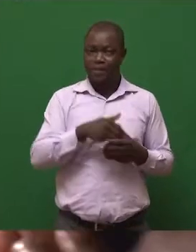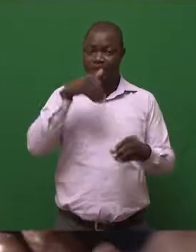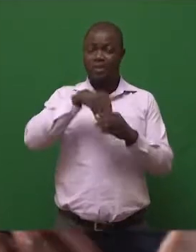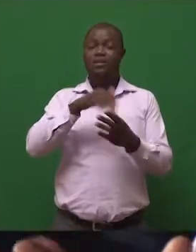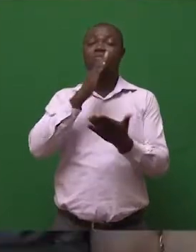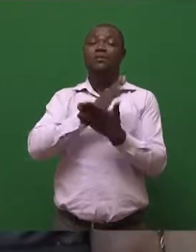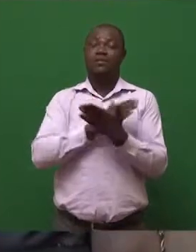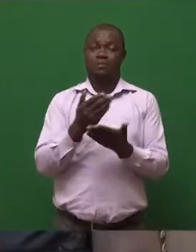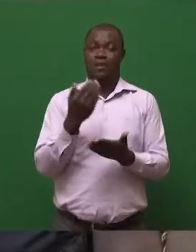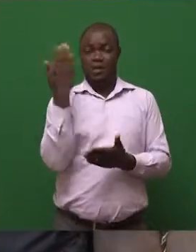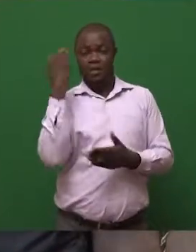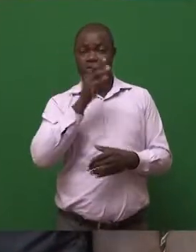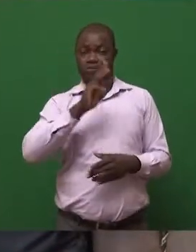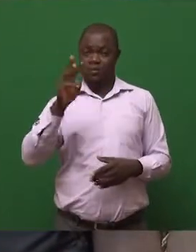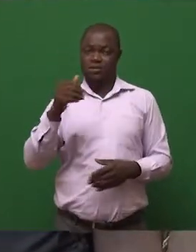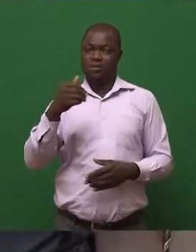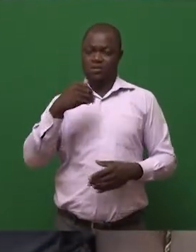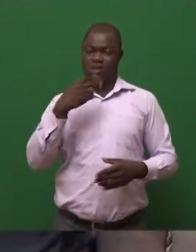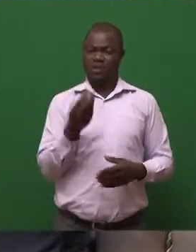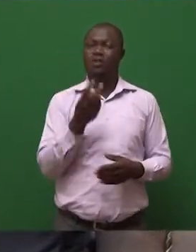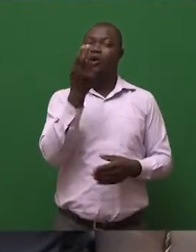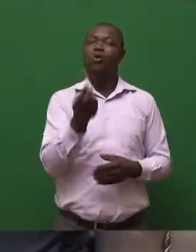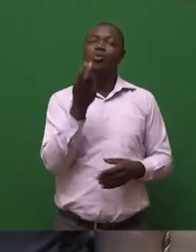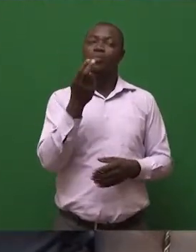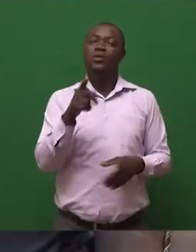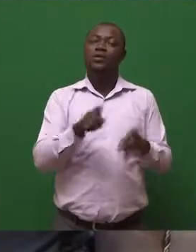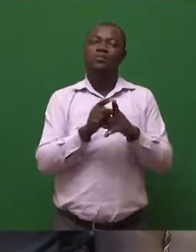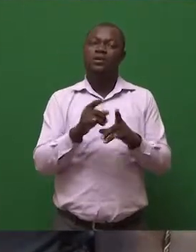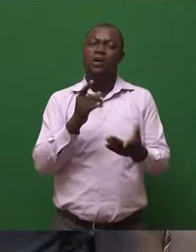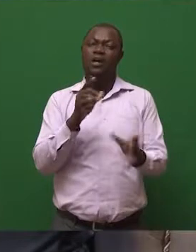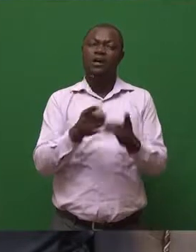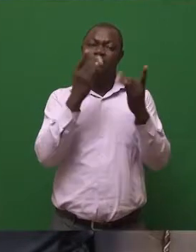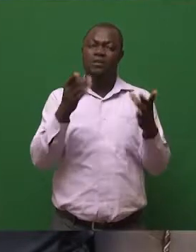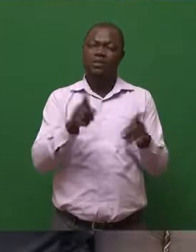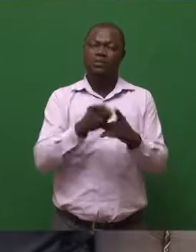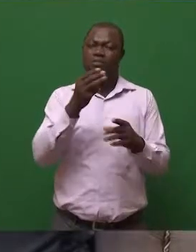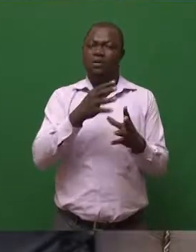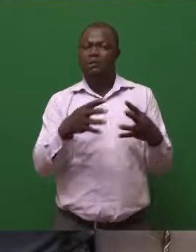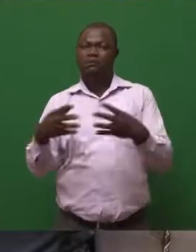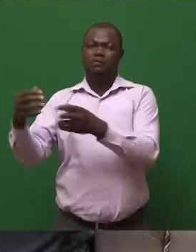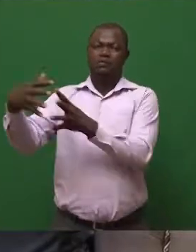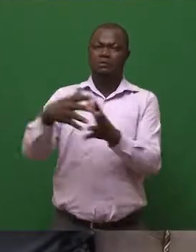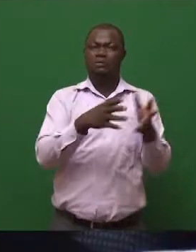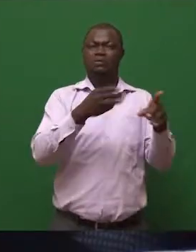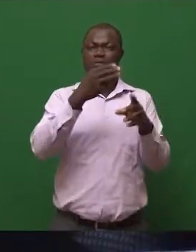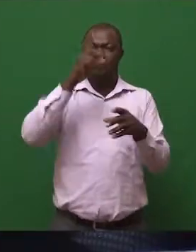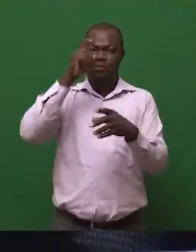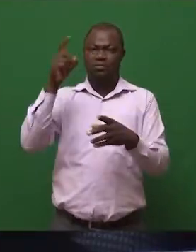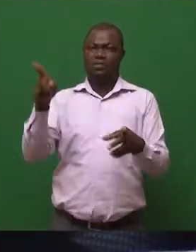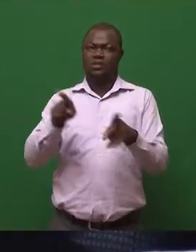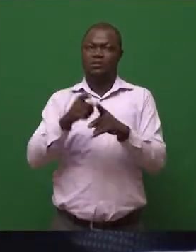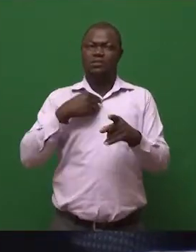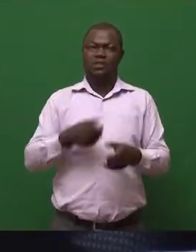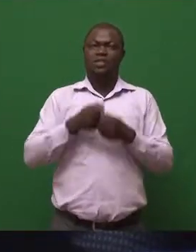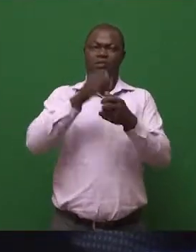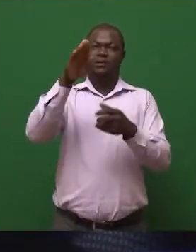tiri pachikamu tinorega indi kudze isvondo rakapera chaizvo kune imwe kombi yakaita minana ichivhiringidzana nevanhu vanhu vakabva vatora